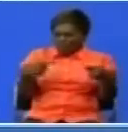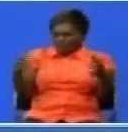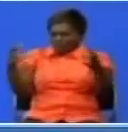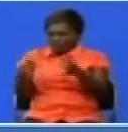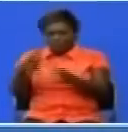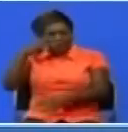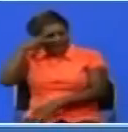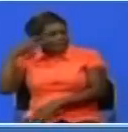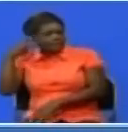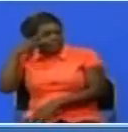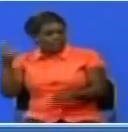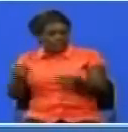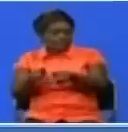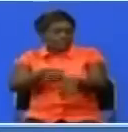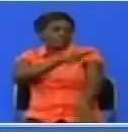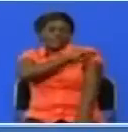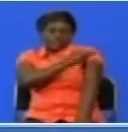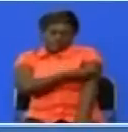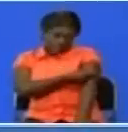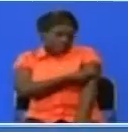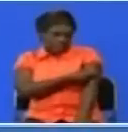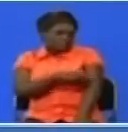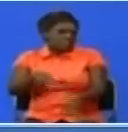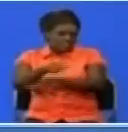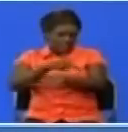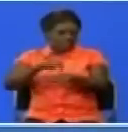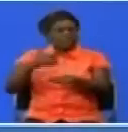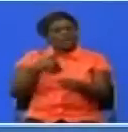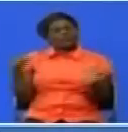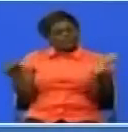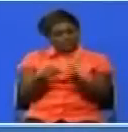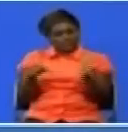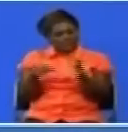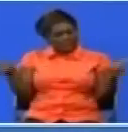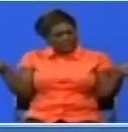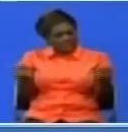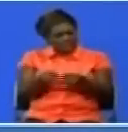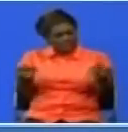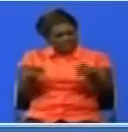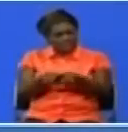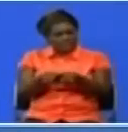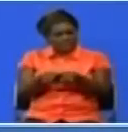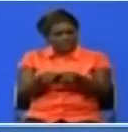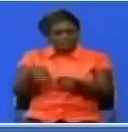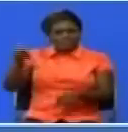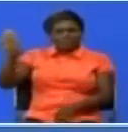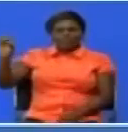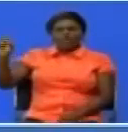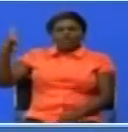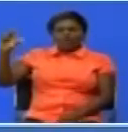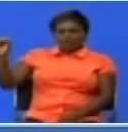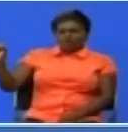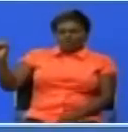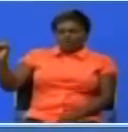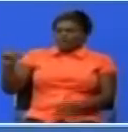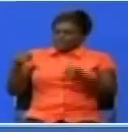Al-Shabaab. Pia taifa la Nigeria ni taifa ambalo limekuwa likikumbwa na shida ya Boko Haram kwa muda ambao,